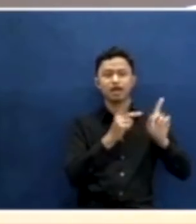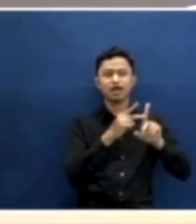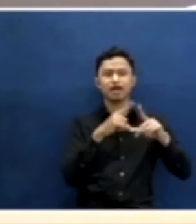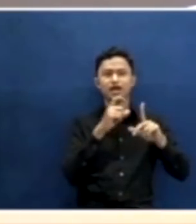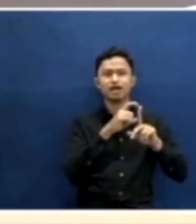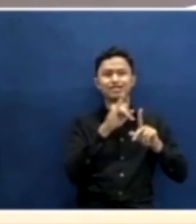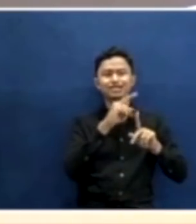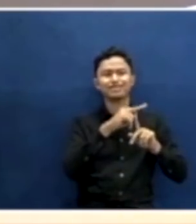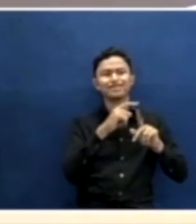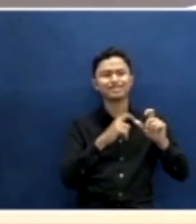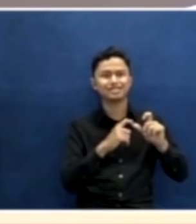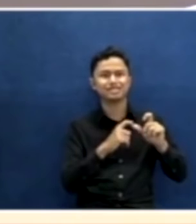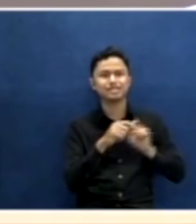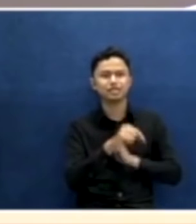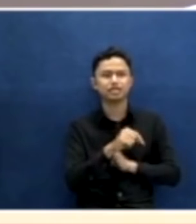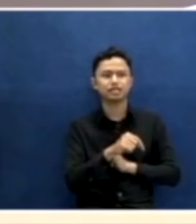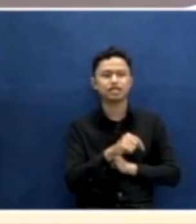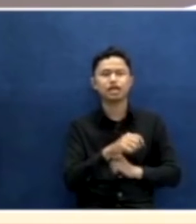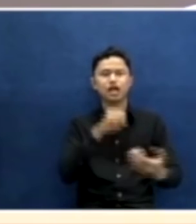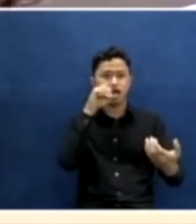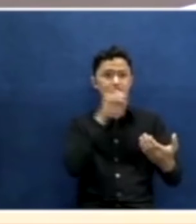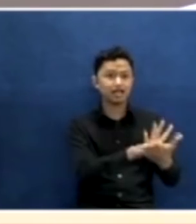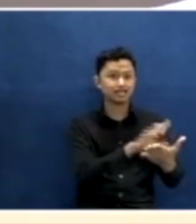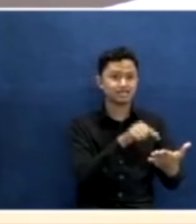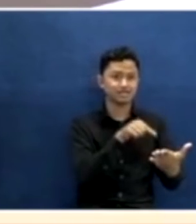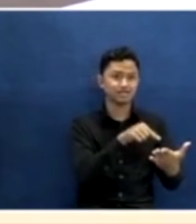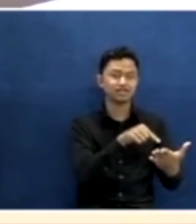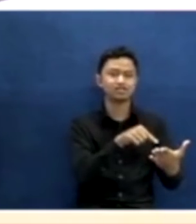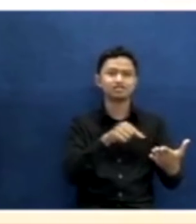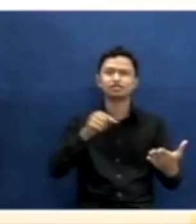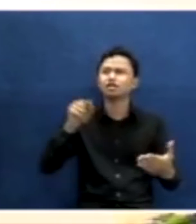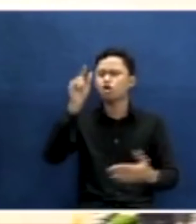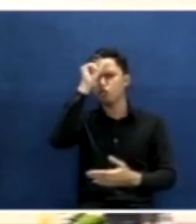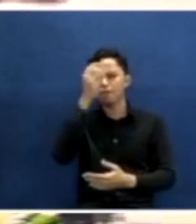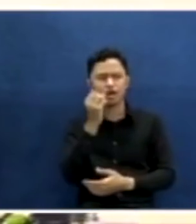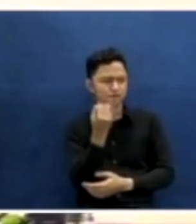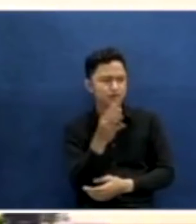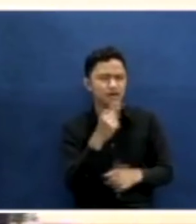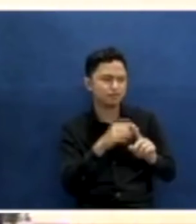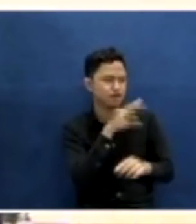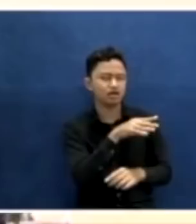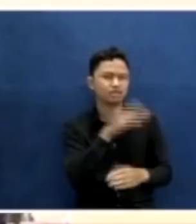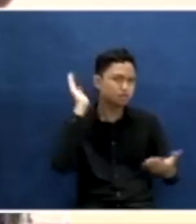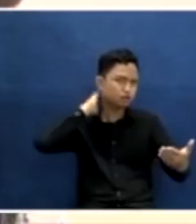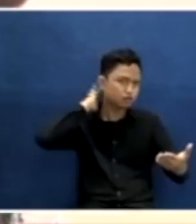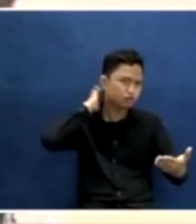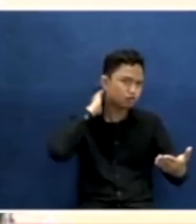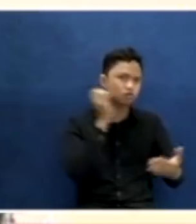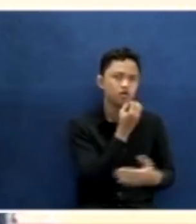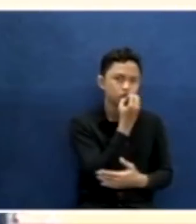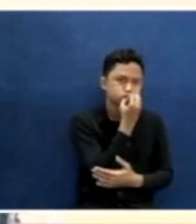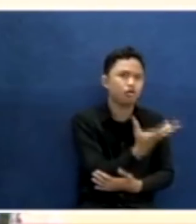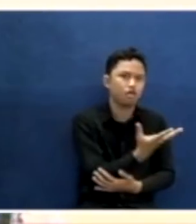Kenapa rasulullah sedemikian kuatnya ketika mendapati Husein memakan kurma zakat Kemudian ditepuk-tepuk Kemudian lehernya